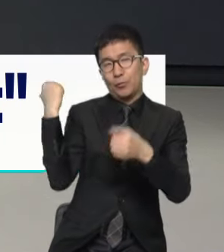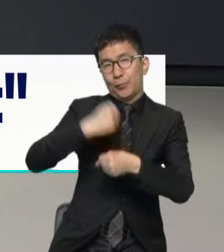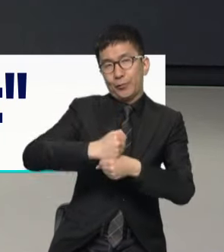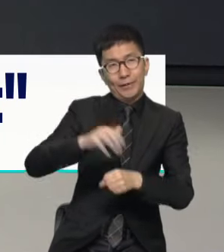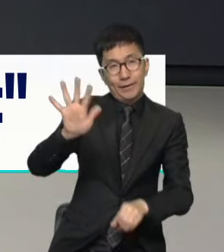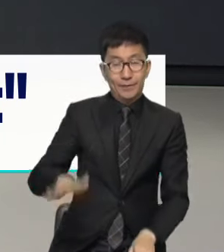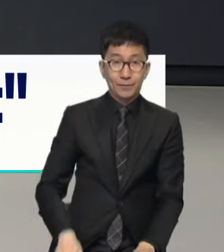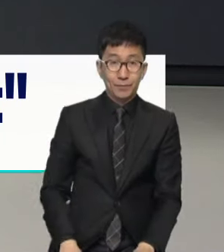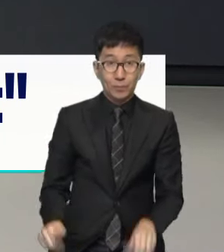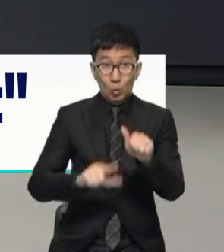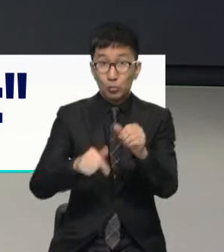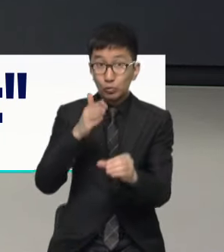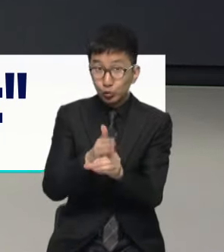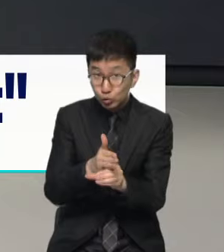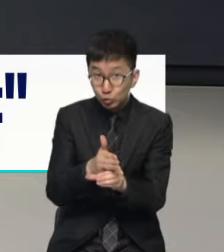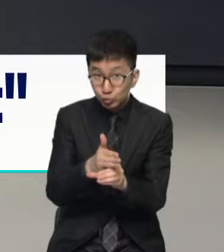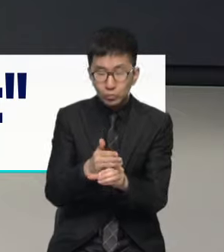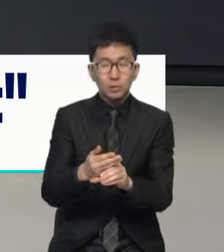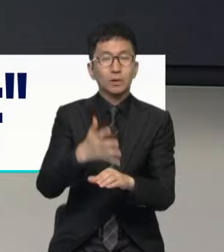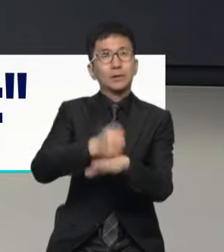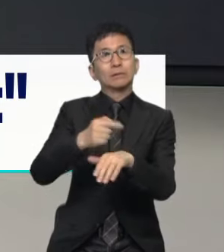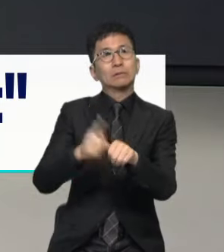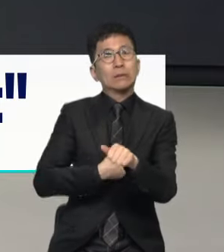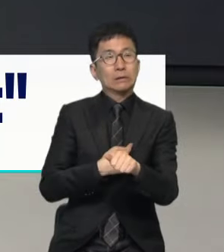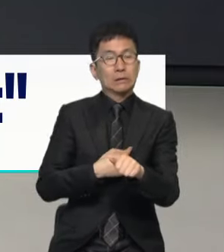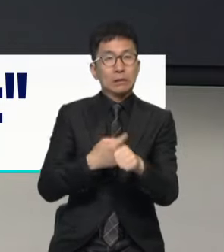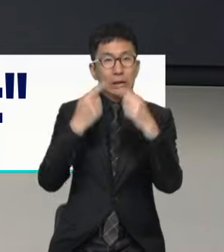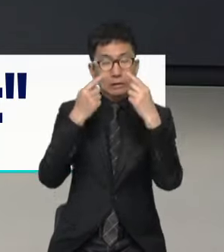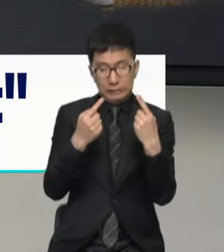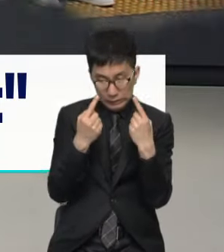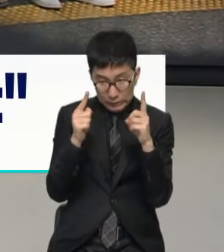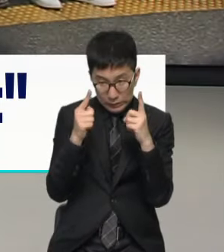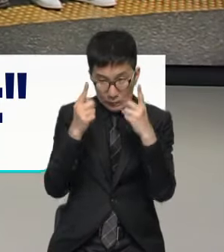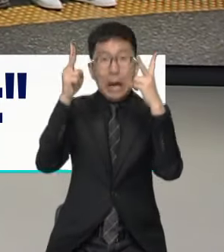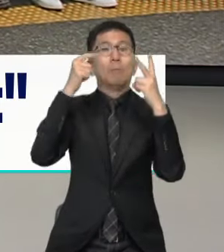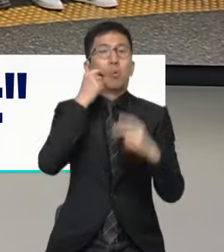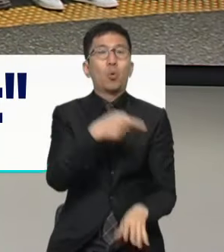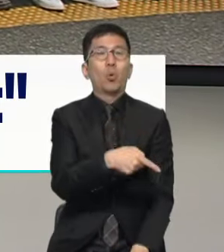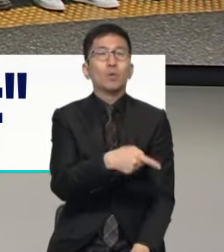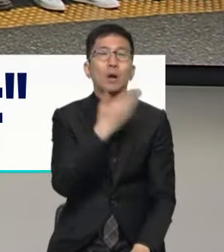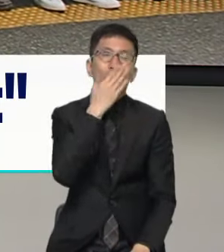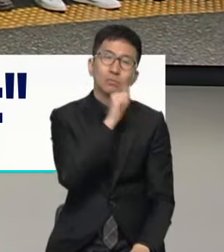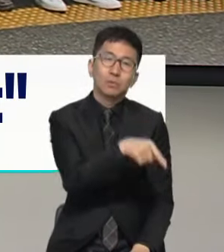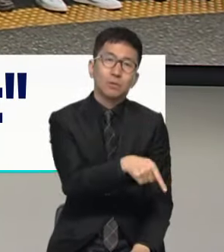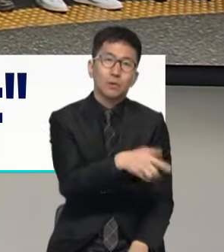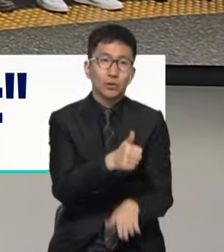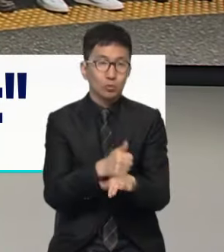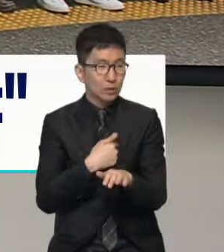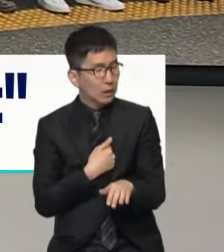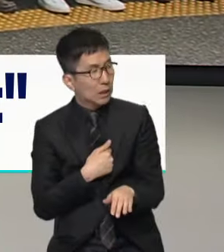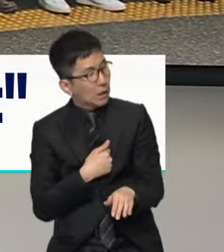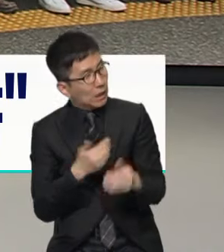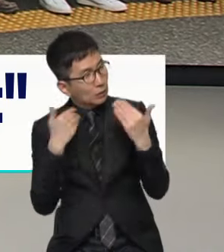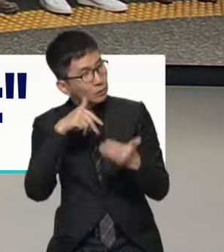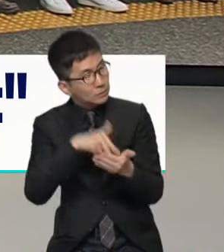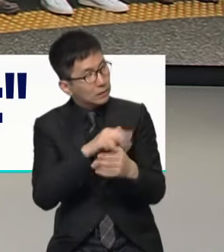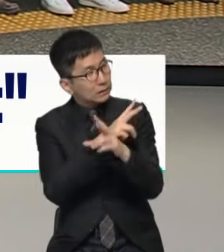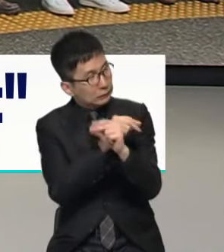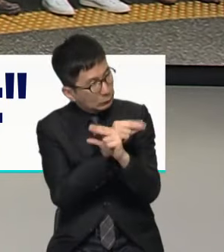의대생들이 집단 유급될 수 있다는 전망이 나오고 있는데 이걸 피하기 위해서 학교들은 온라인으로 수업을 하거나